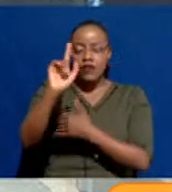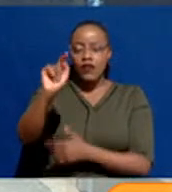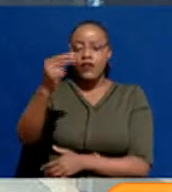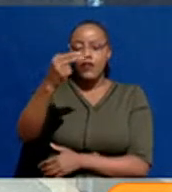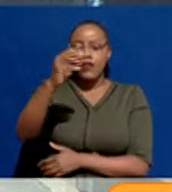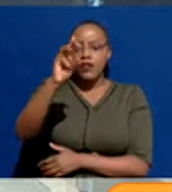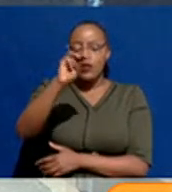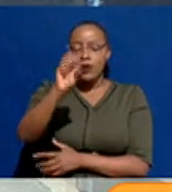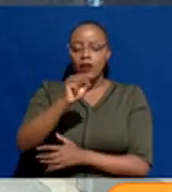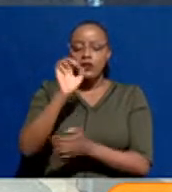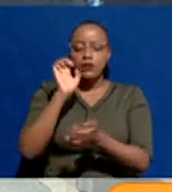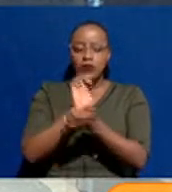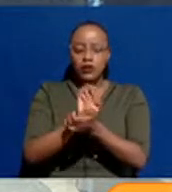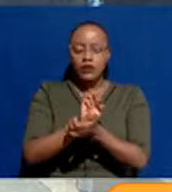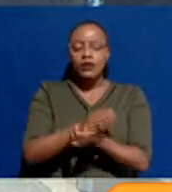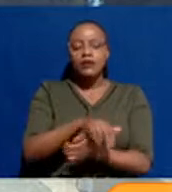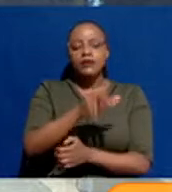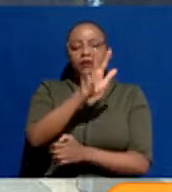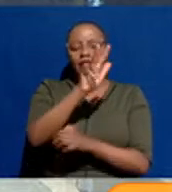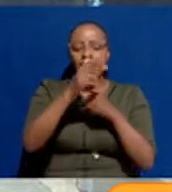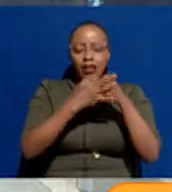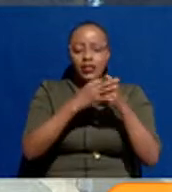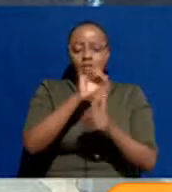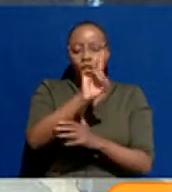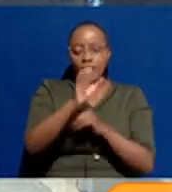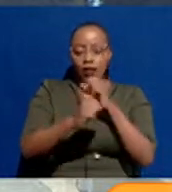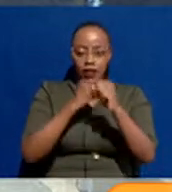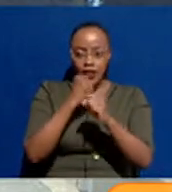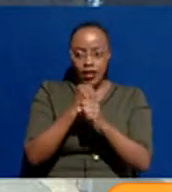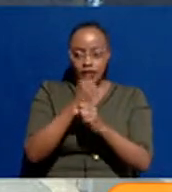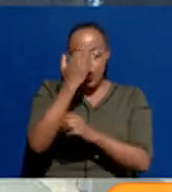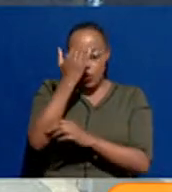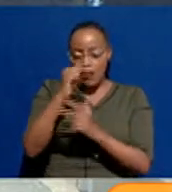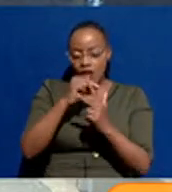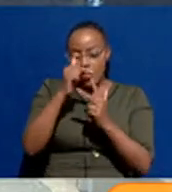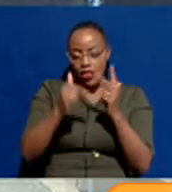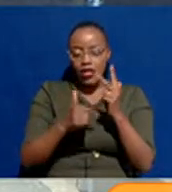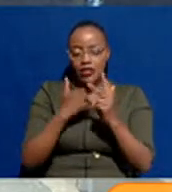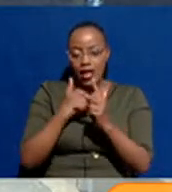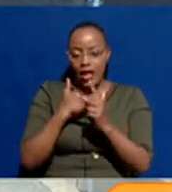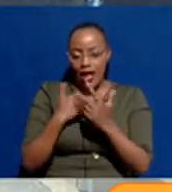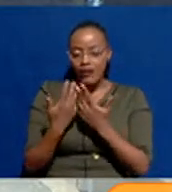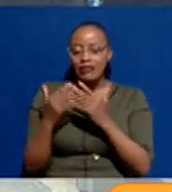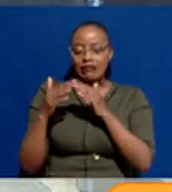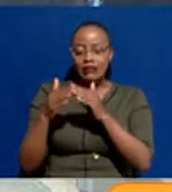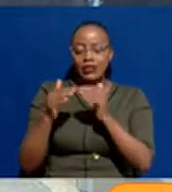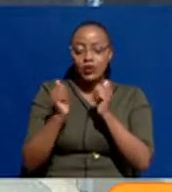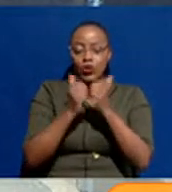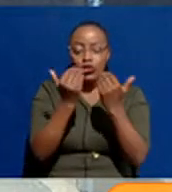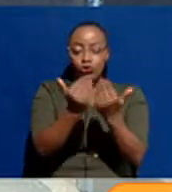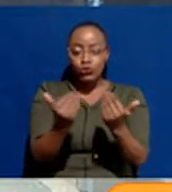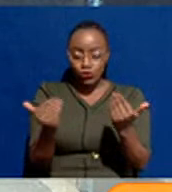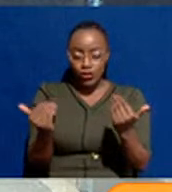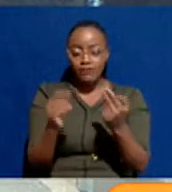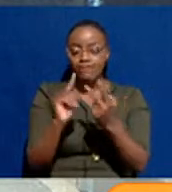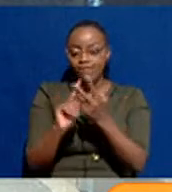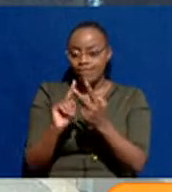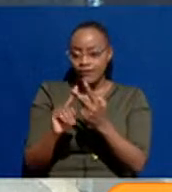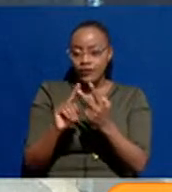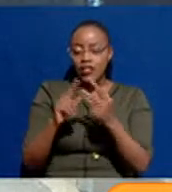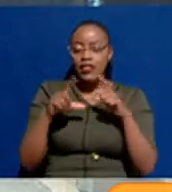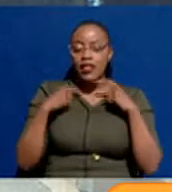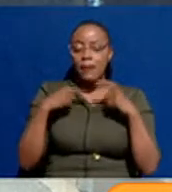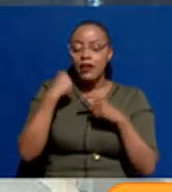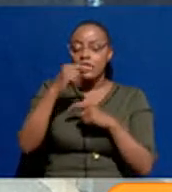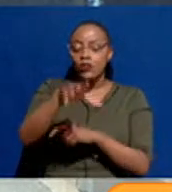Scheller amefungwa miaka 81 kwa makosa matatu ya dhuluma za kingono dhidi ya watoto. Katika kesi ya pili, mhubiri